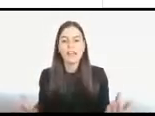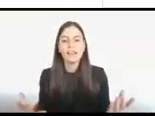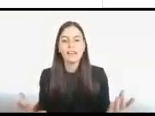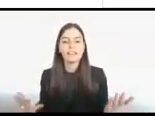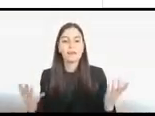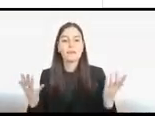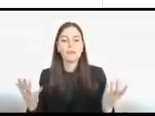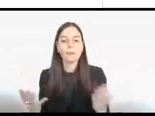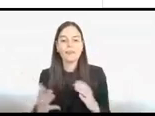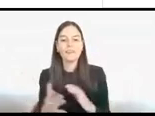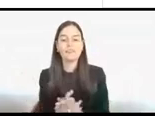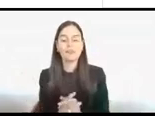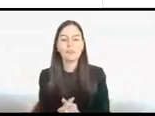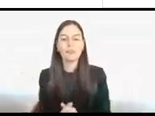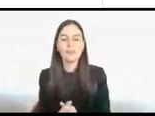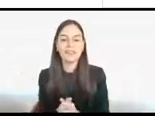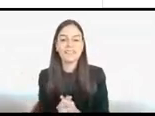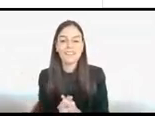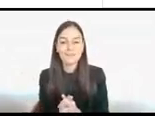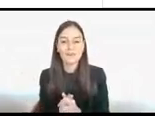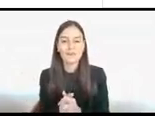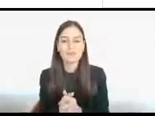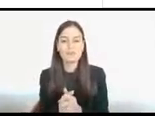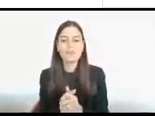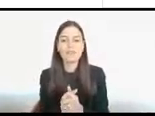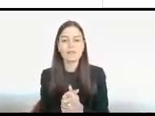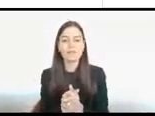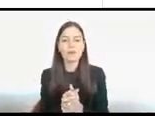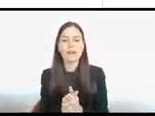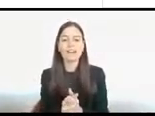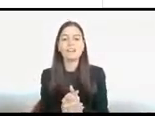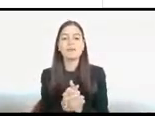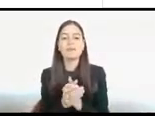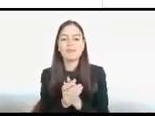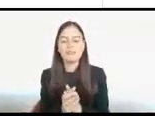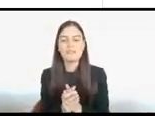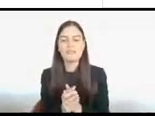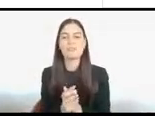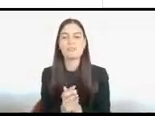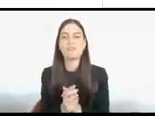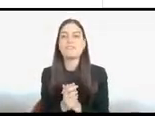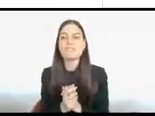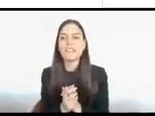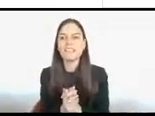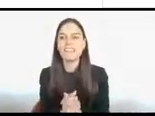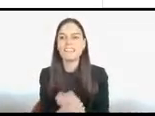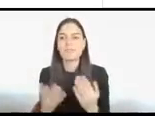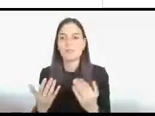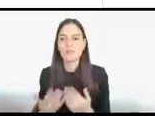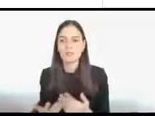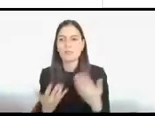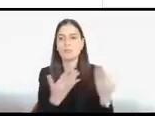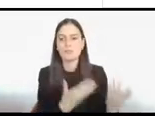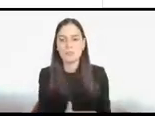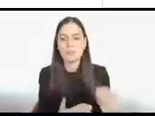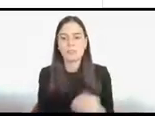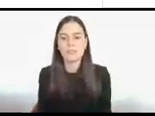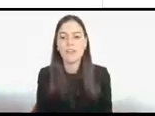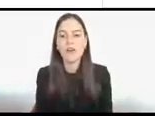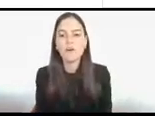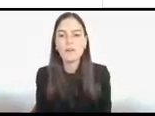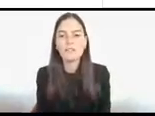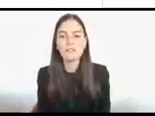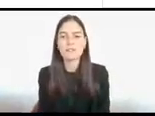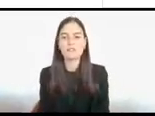vie. Là, ça va me permettre, via mon contrat d'assurance vie, d'avoir et de bénéficier de la fiscalité de l'assurance vie que nous a